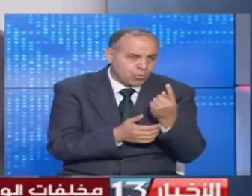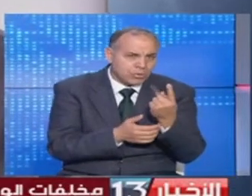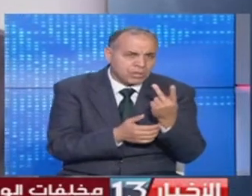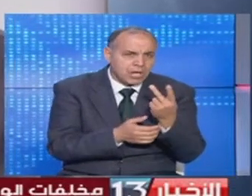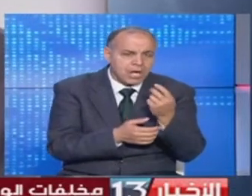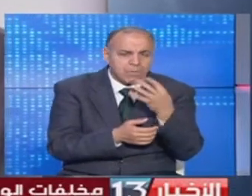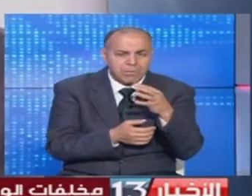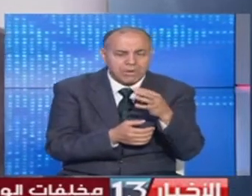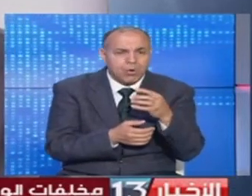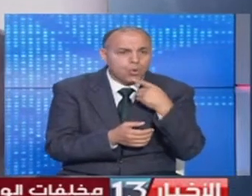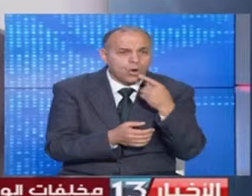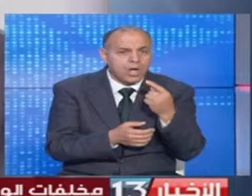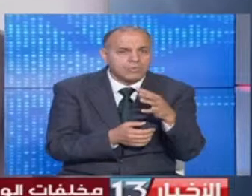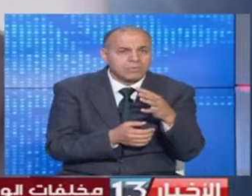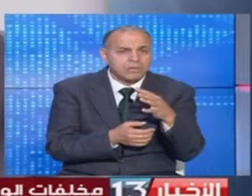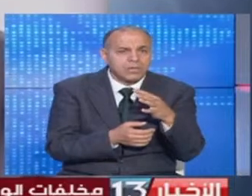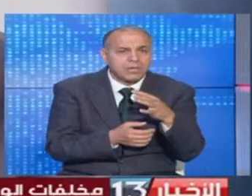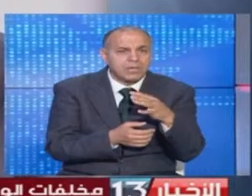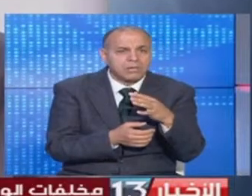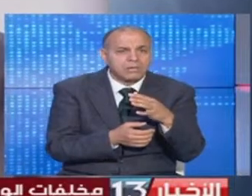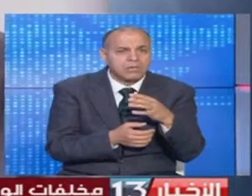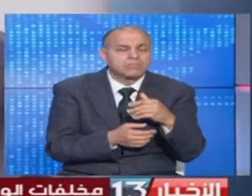اربعمائه وخمسمائه